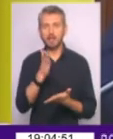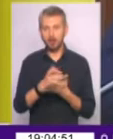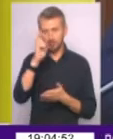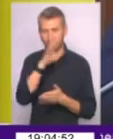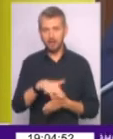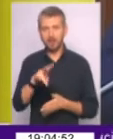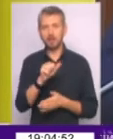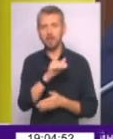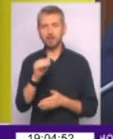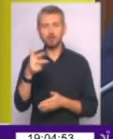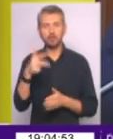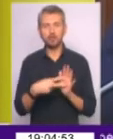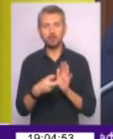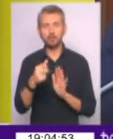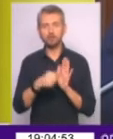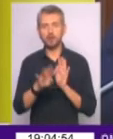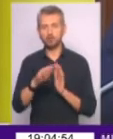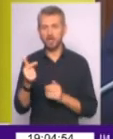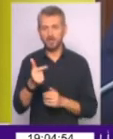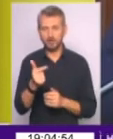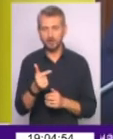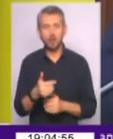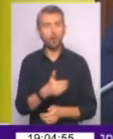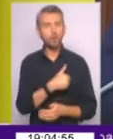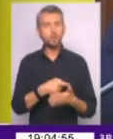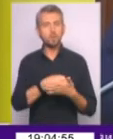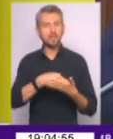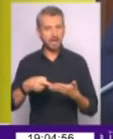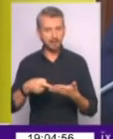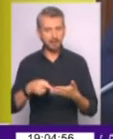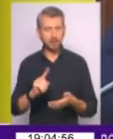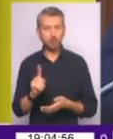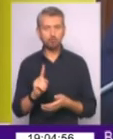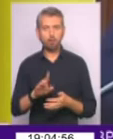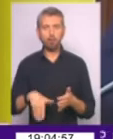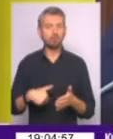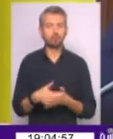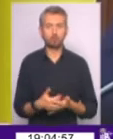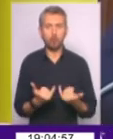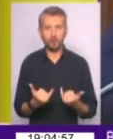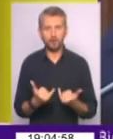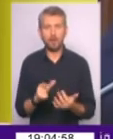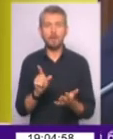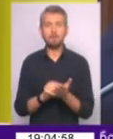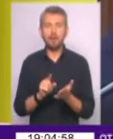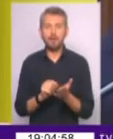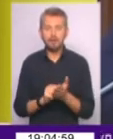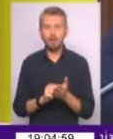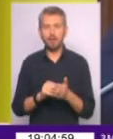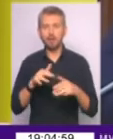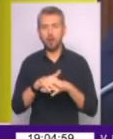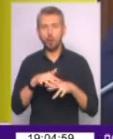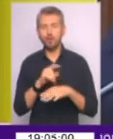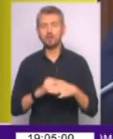на рівні 3764 гривні. Хочу підкреслити, що досі пенсія нараховувалась з